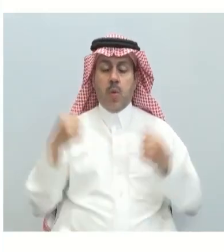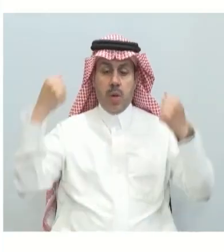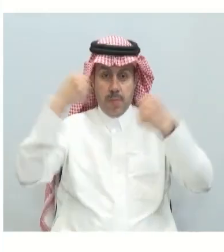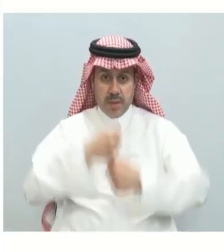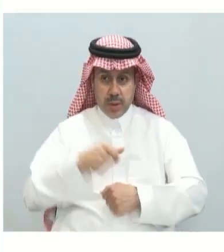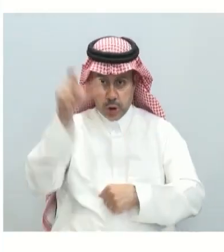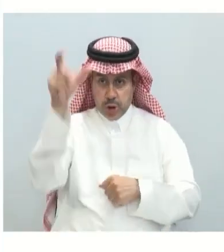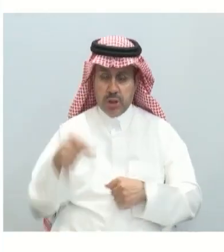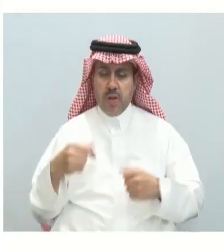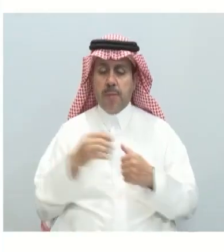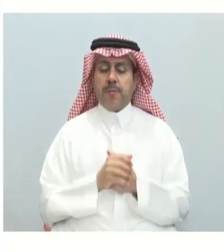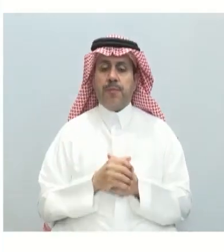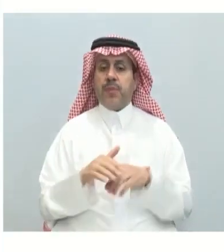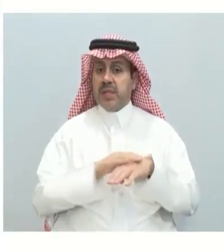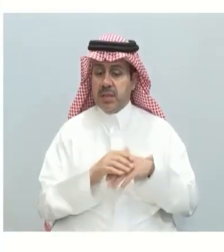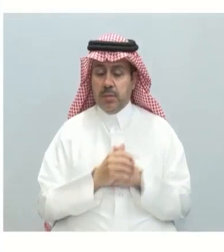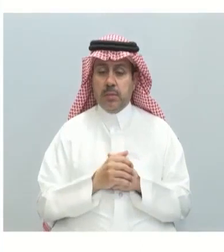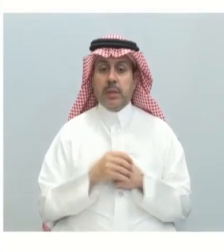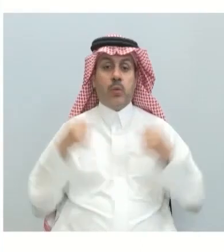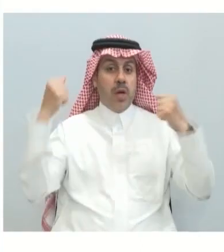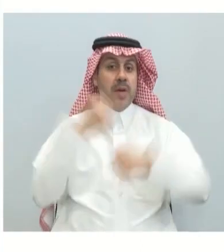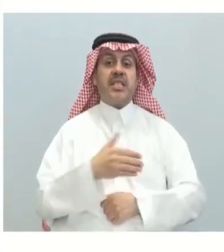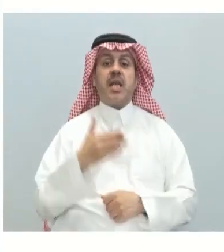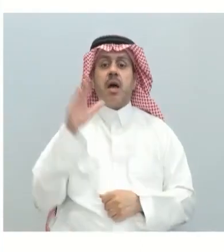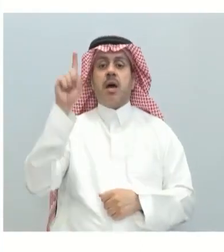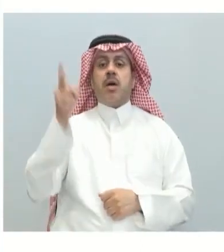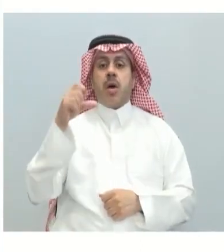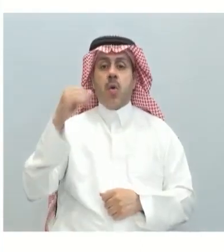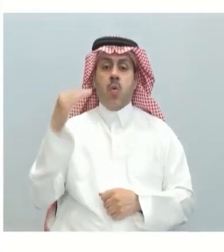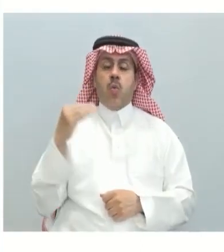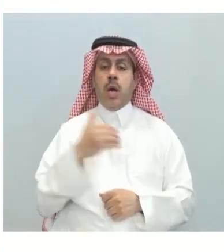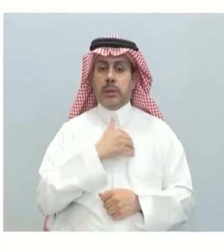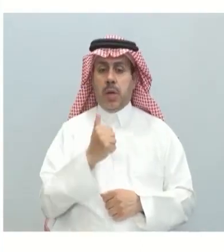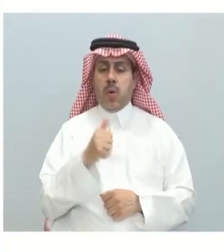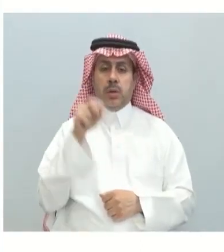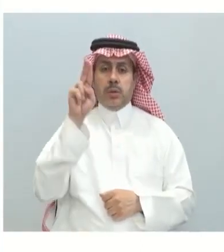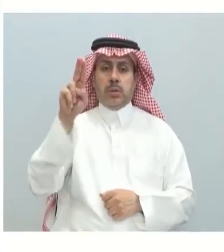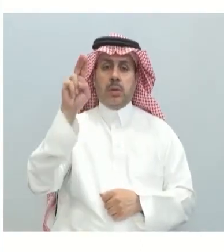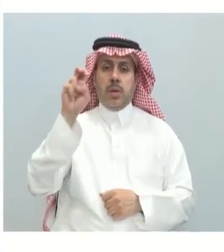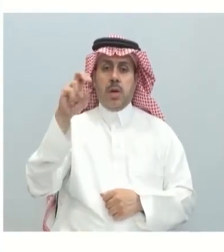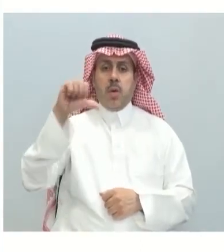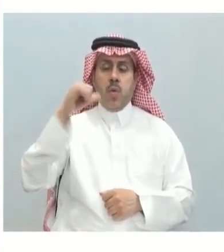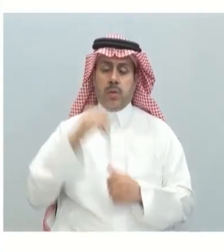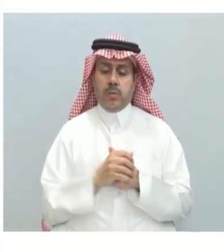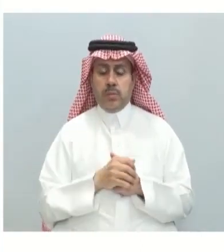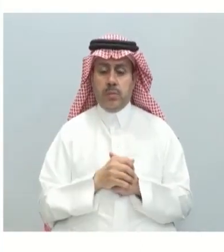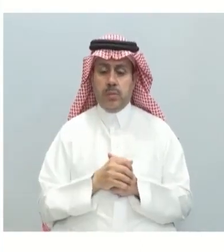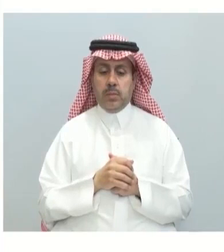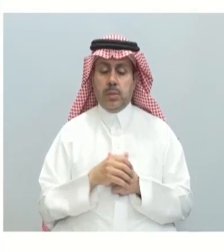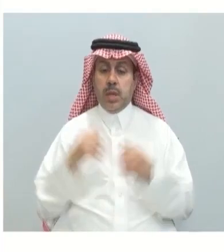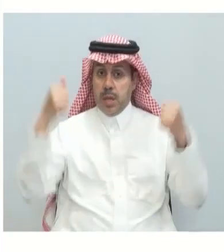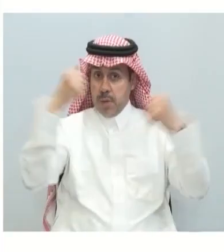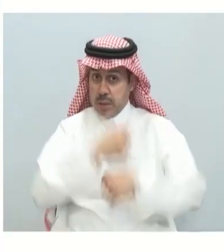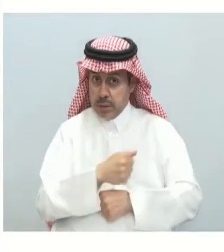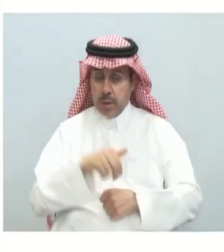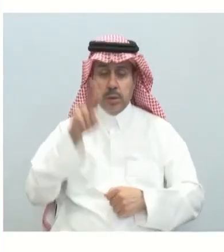الثياب لكن هنا لباس الروح التقوى واللباس الثاني هو مصدر السعاده